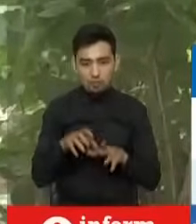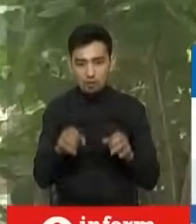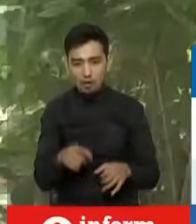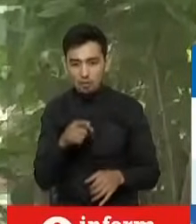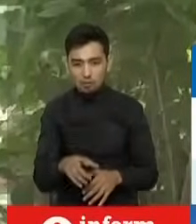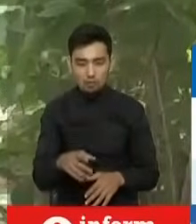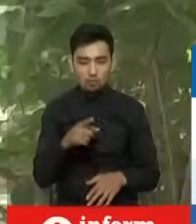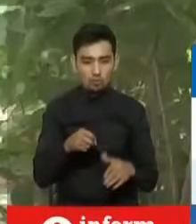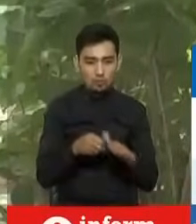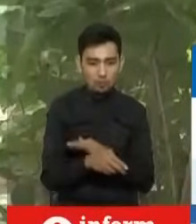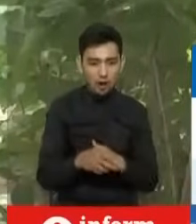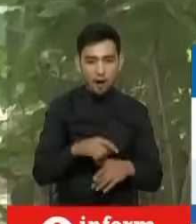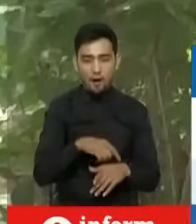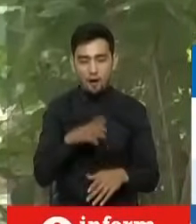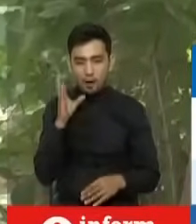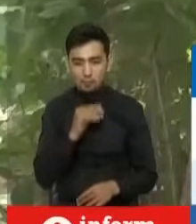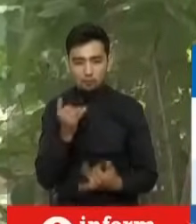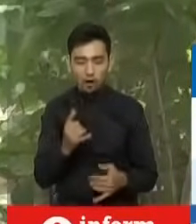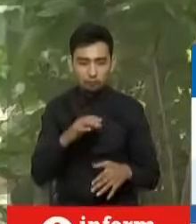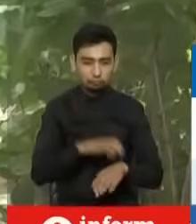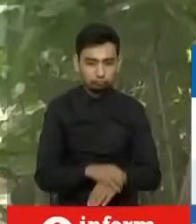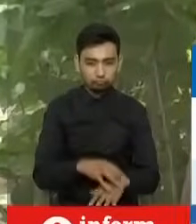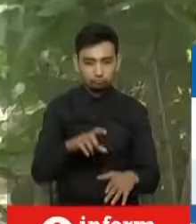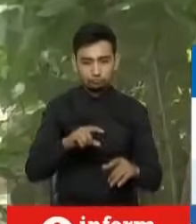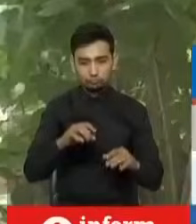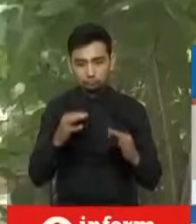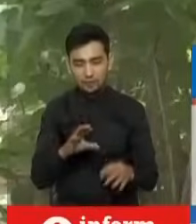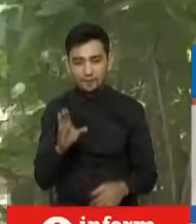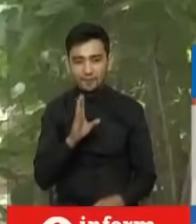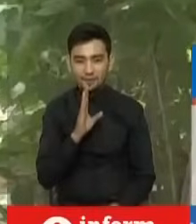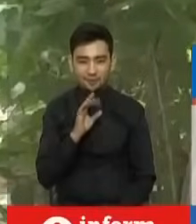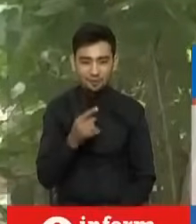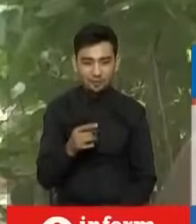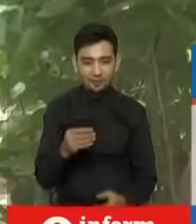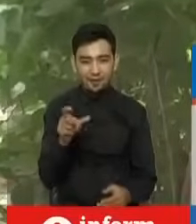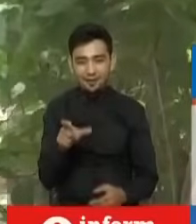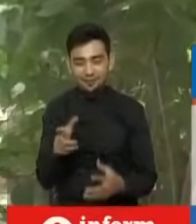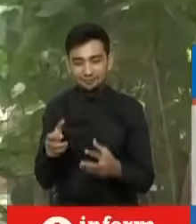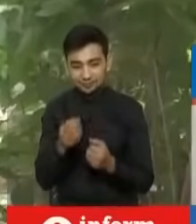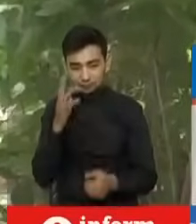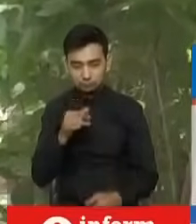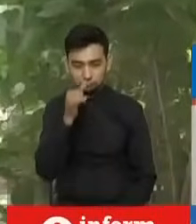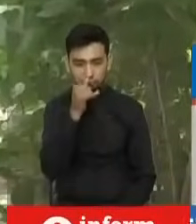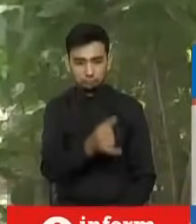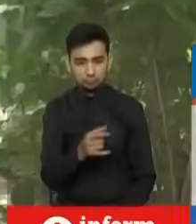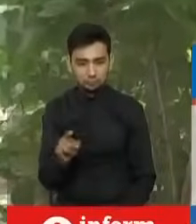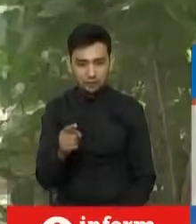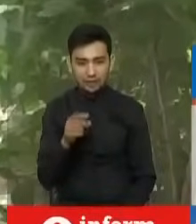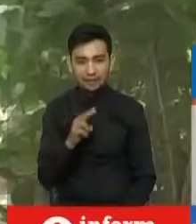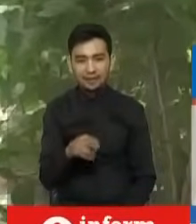видите ее, пусть бежит за автобусом. Ребенок пытался забрать карту, она ей не давала. И вот это вот, получается, они сели на